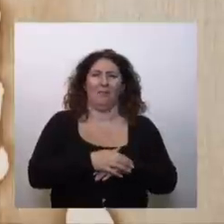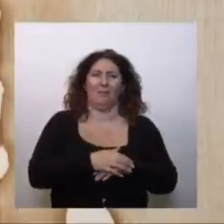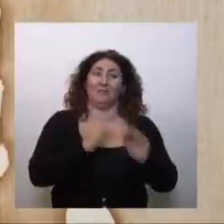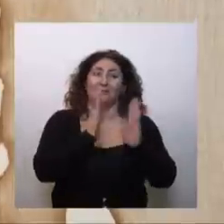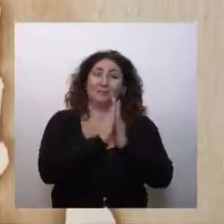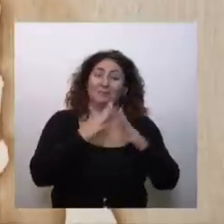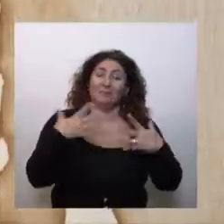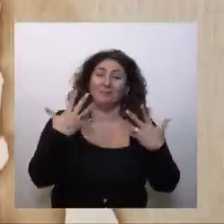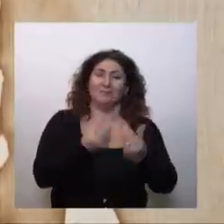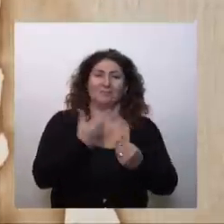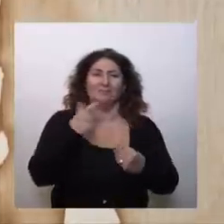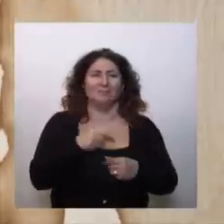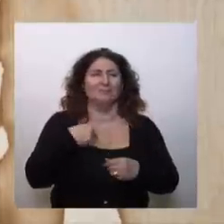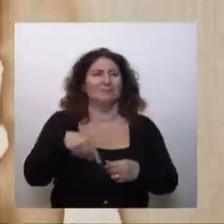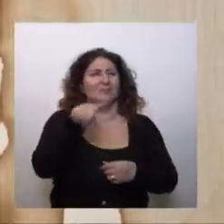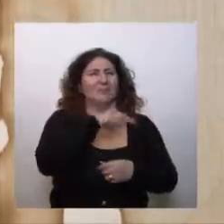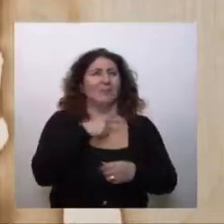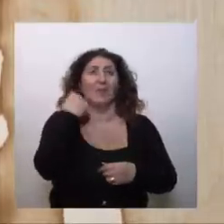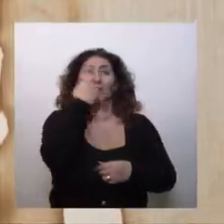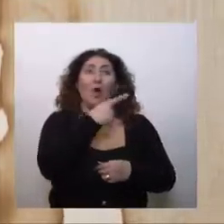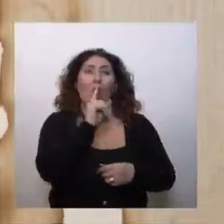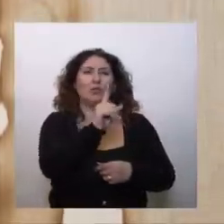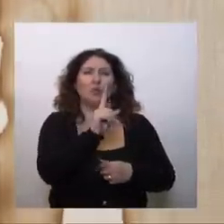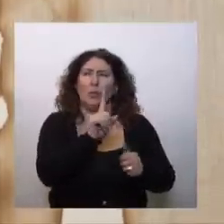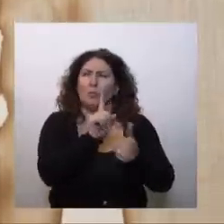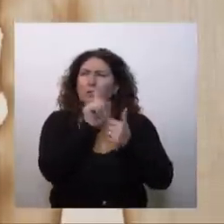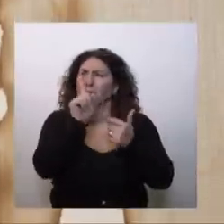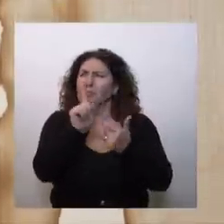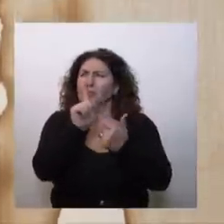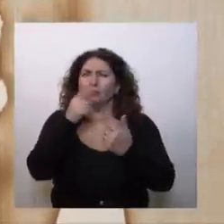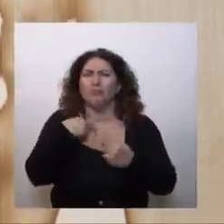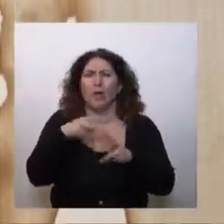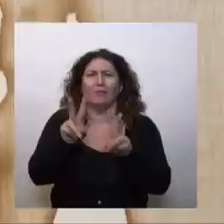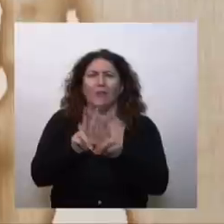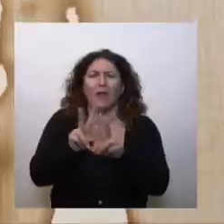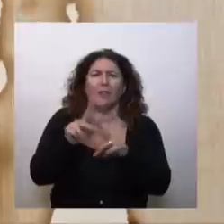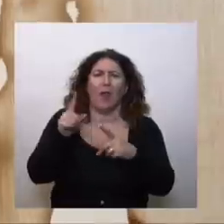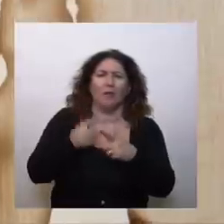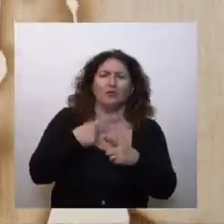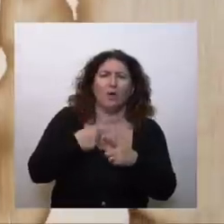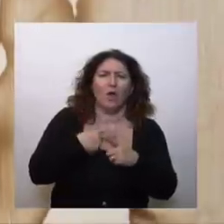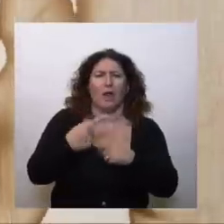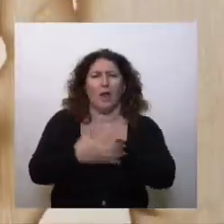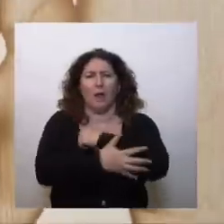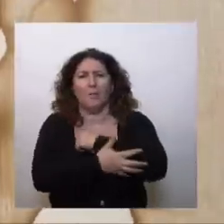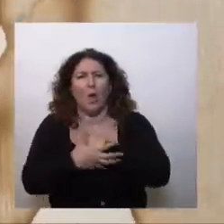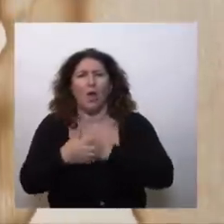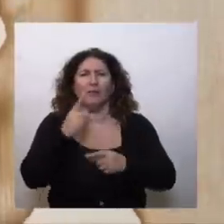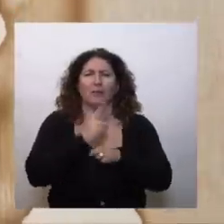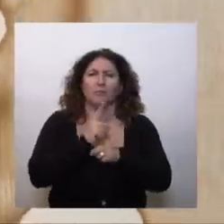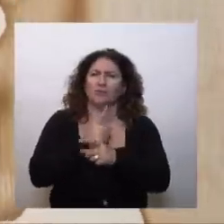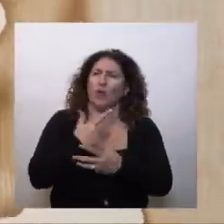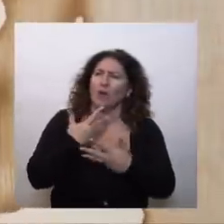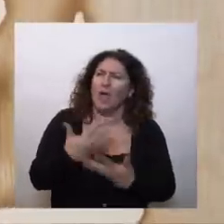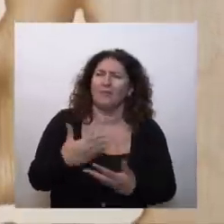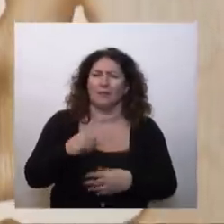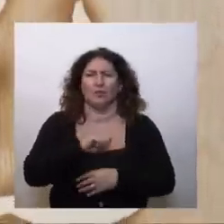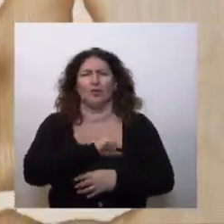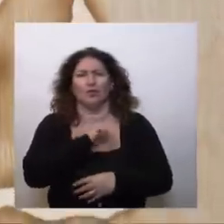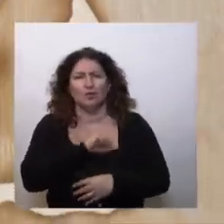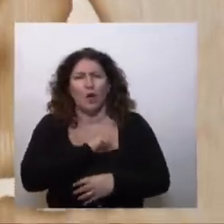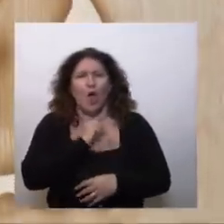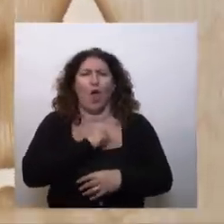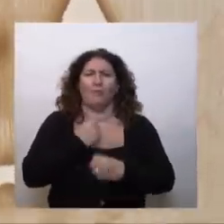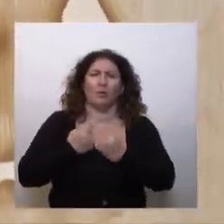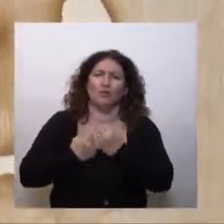suo volto in quello di tanti nostri fratelli e sorelle sofferenti, poveri, bisognosi di affetto, di sostegno